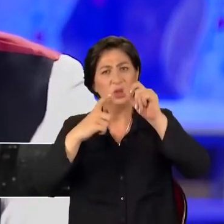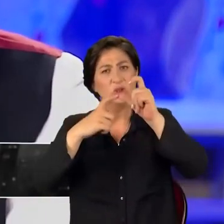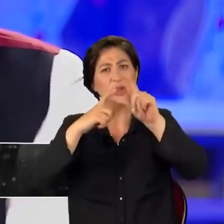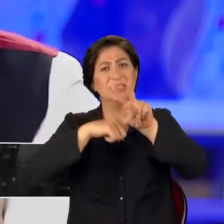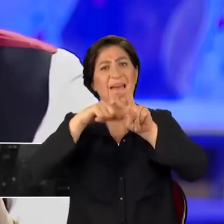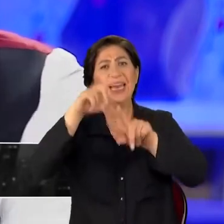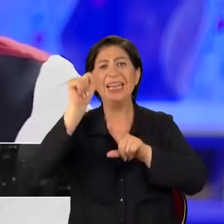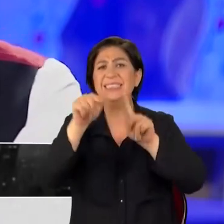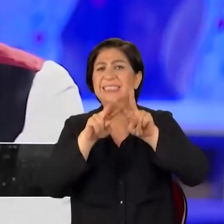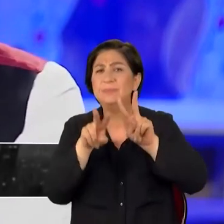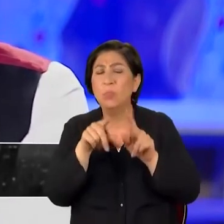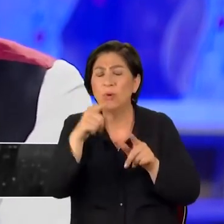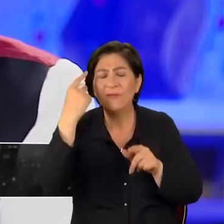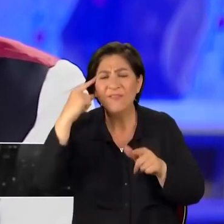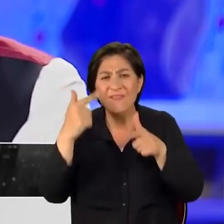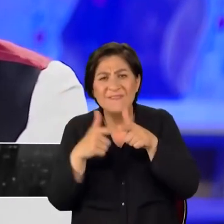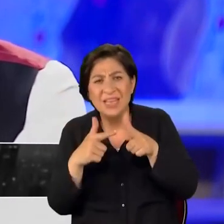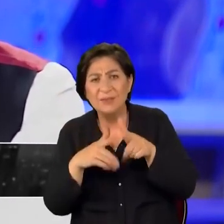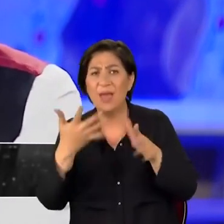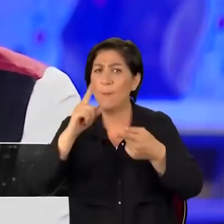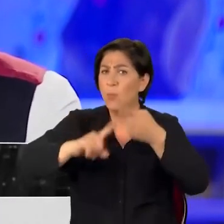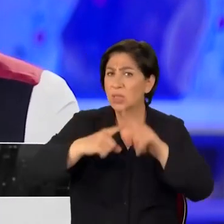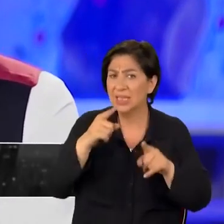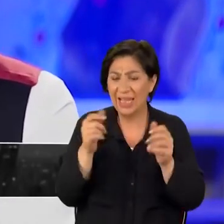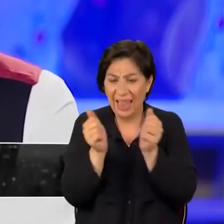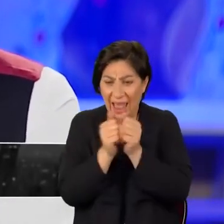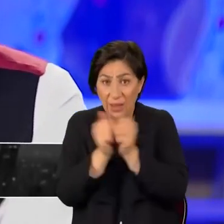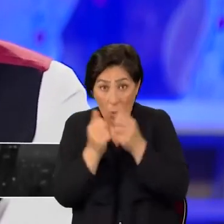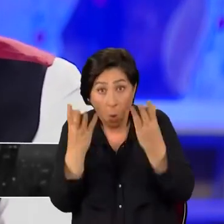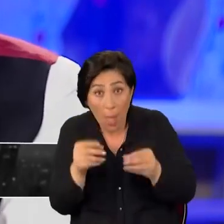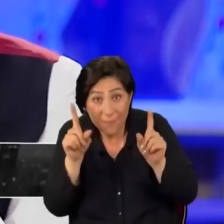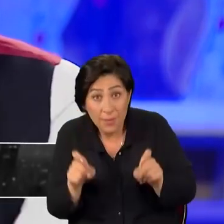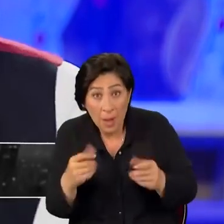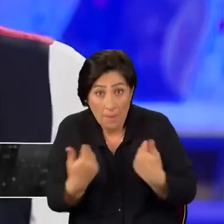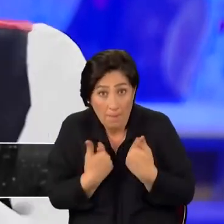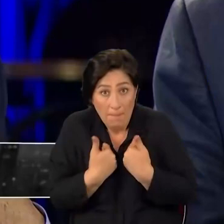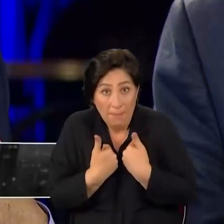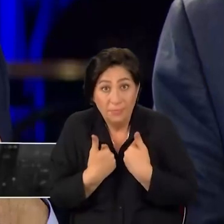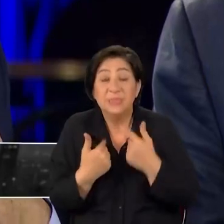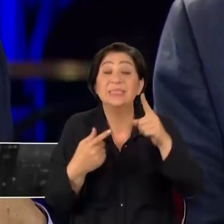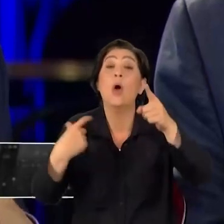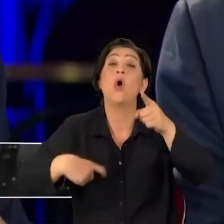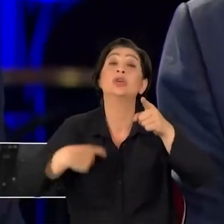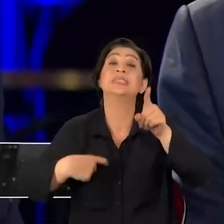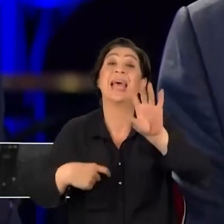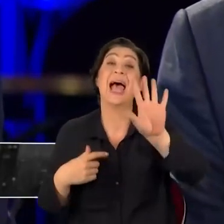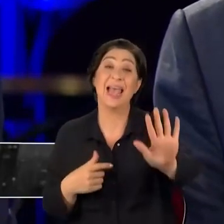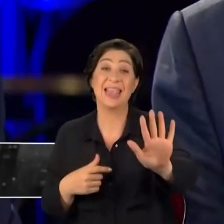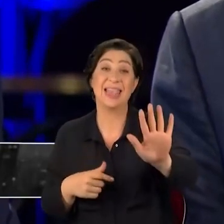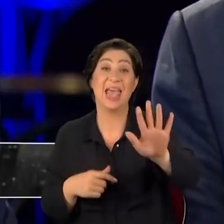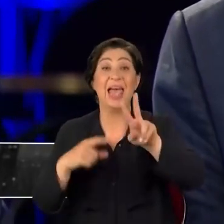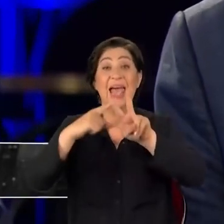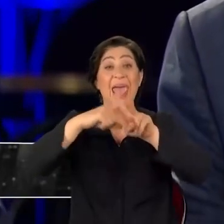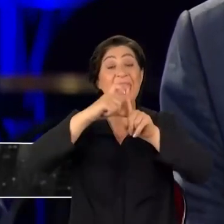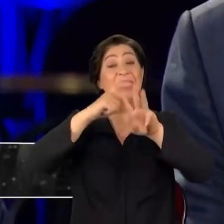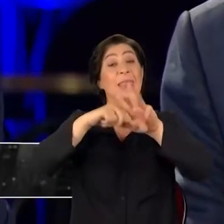Evet. Ama bunlar felsefi olarak ya da siyasi olarak yan yana bulunabilirler ben mi? Ben kendim bulunduruyorum bunu. Siz özel Adam bir şey Smith'te, olabilirsiniz. Adam Smith de